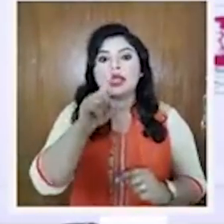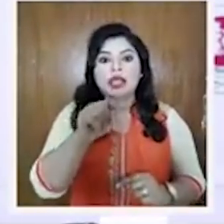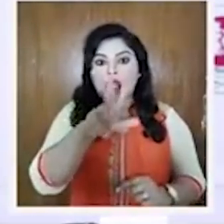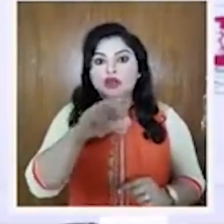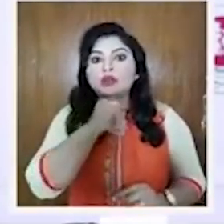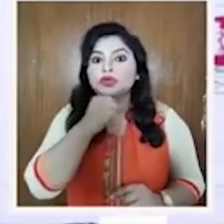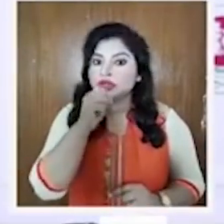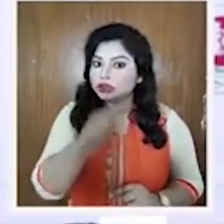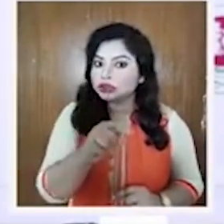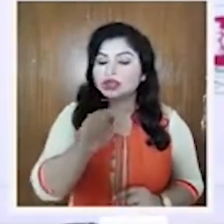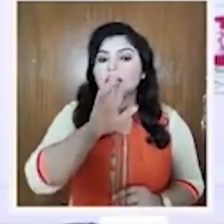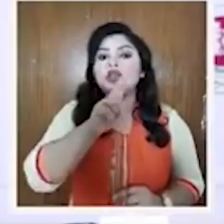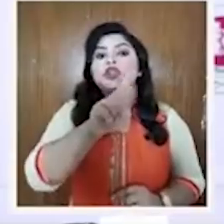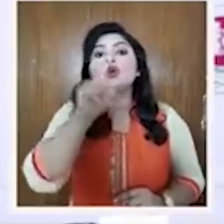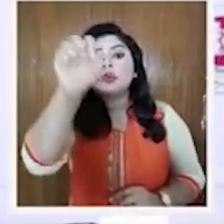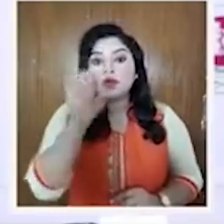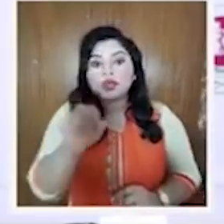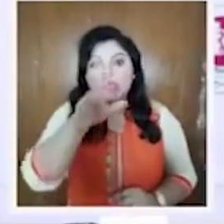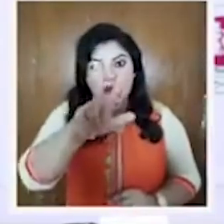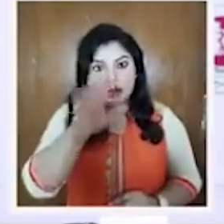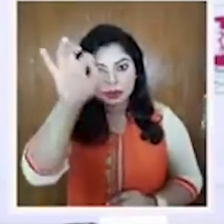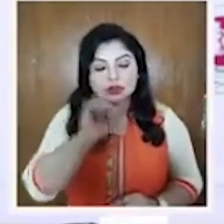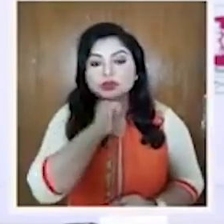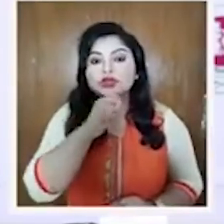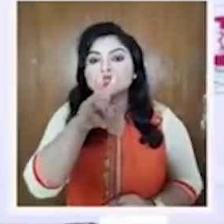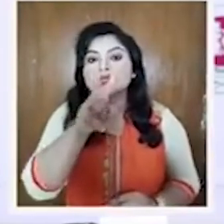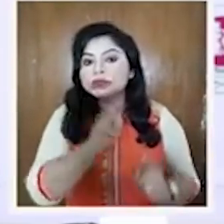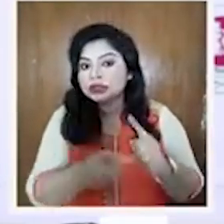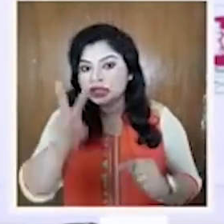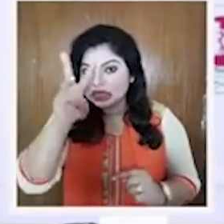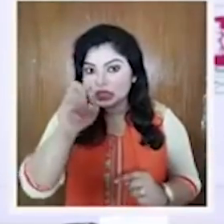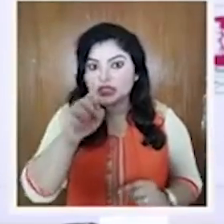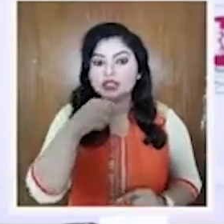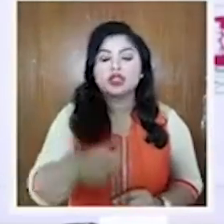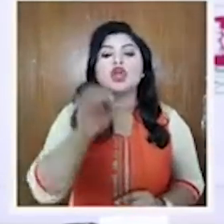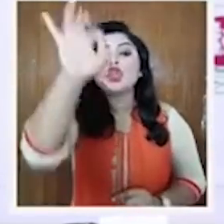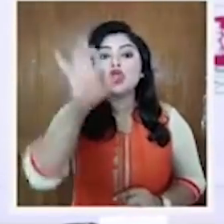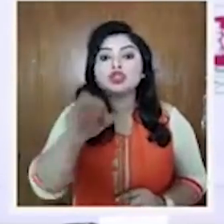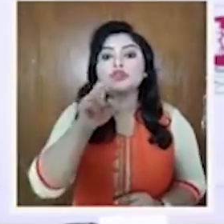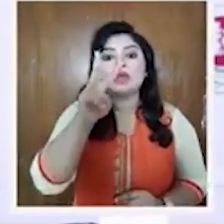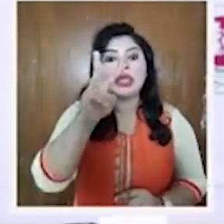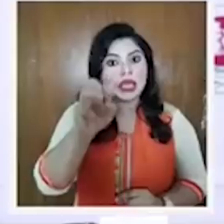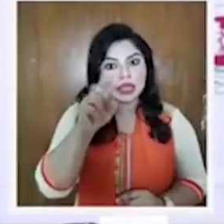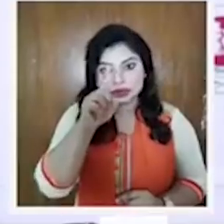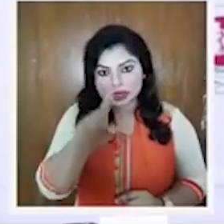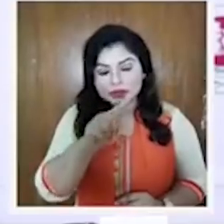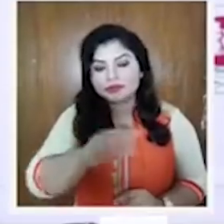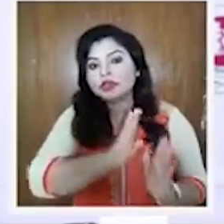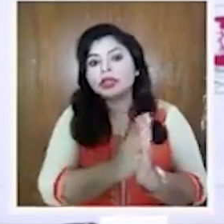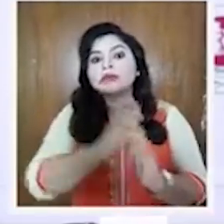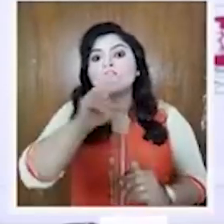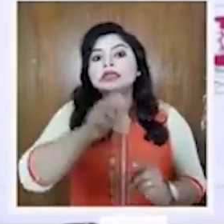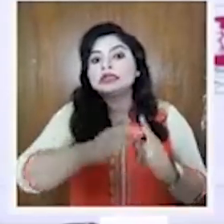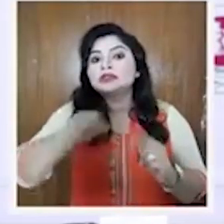এ পর্যন্ত বয়স বিভাজনের মৃতের সংখ্যা এবং শতকরা হার 0 থেকে 10 বছর 18 জন, 0.58%, 11